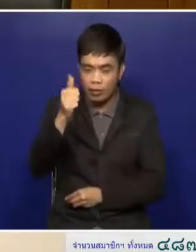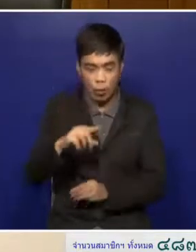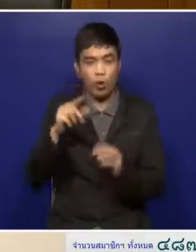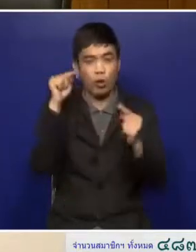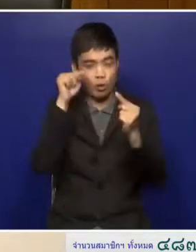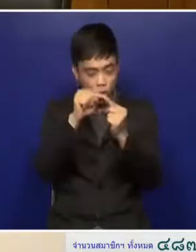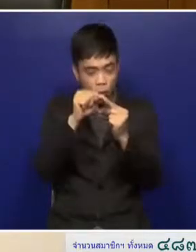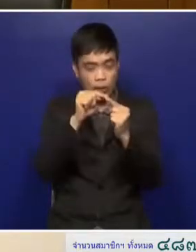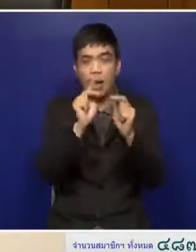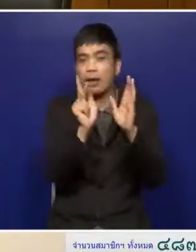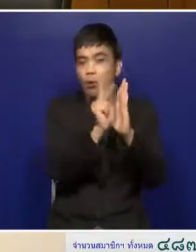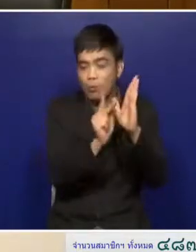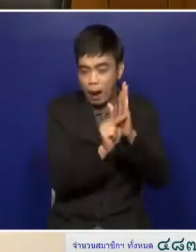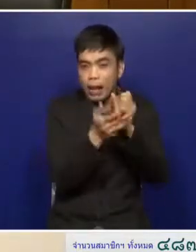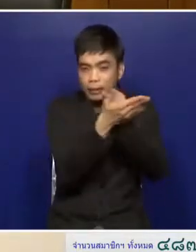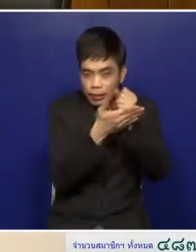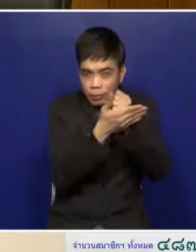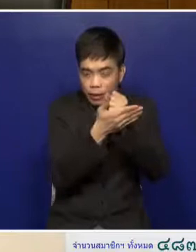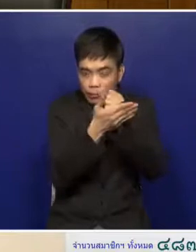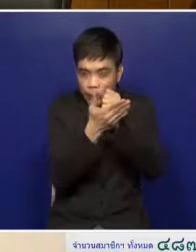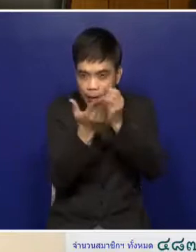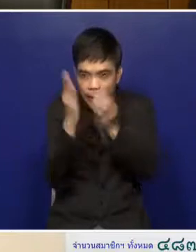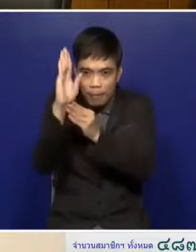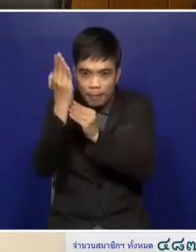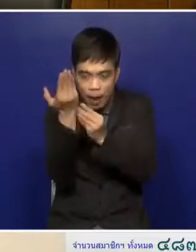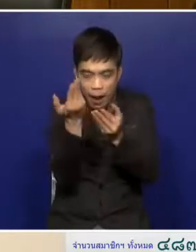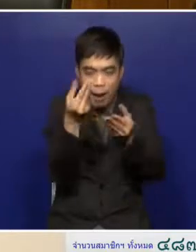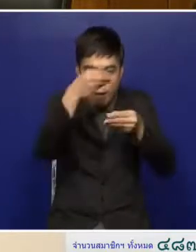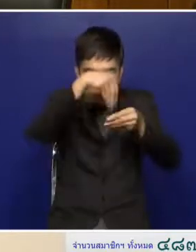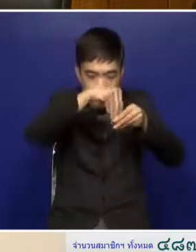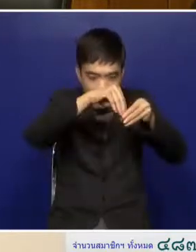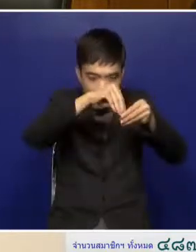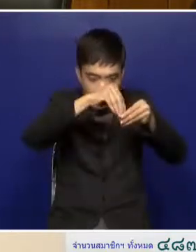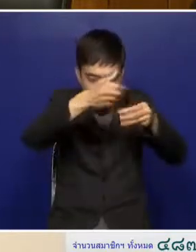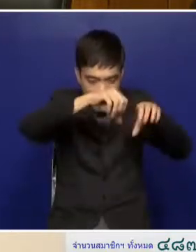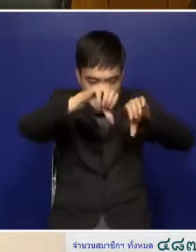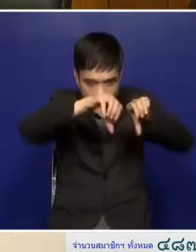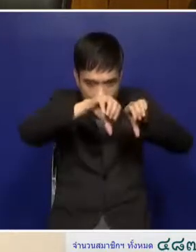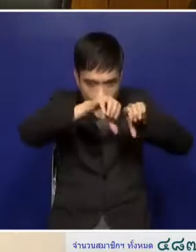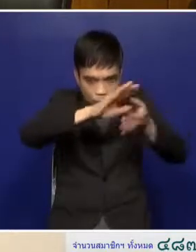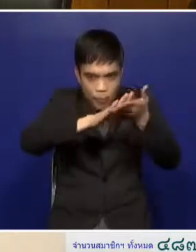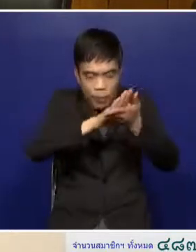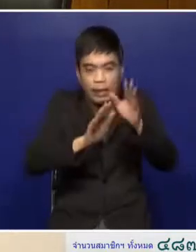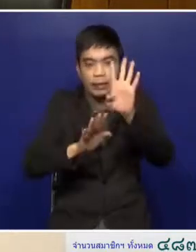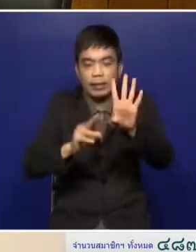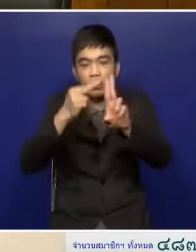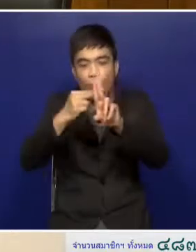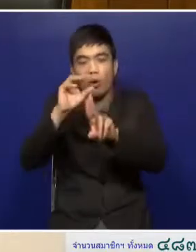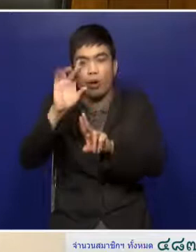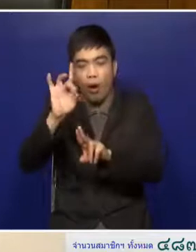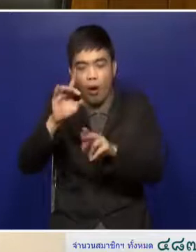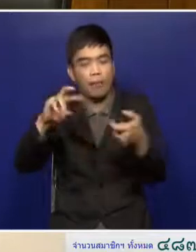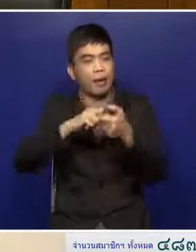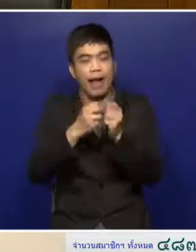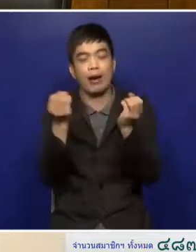าแล้วช่วงหลังก็พัฒนามาเป็น4คูณ100จึงเป็นปัญหาจนถึงปัจจุบันนี้ส่วนกรณีของคุณสุกาโน